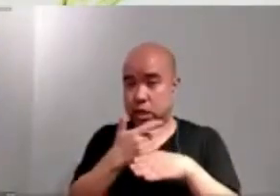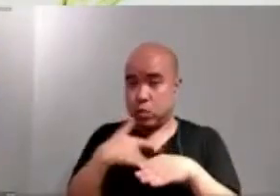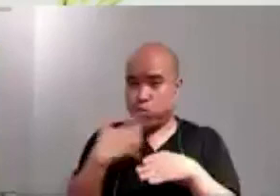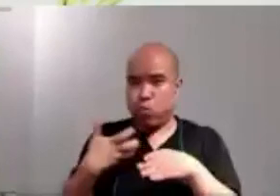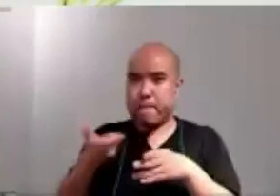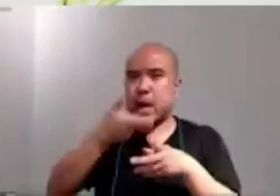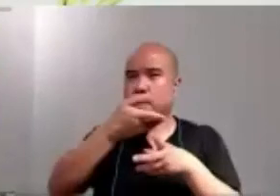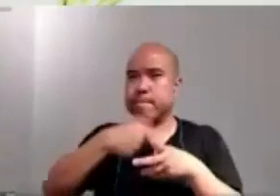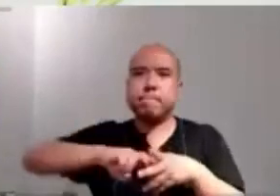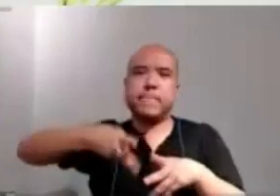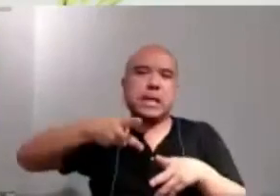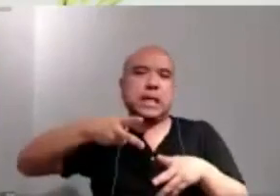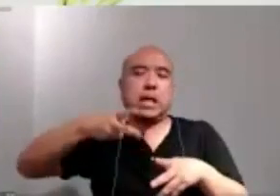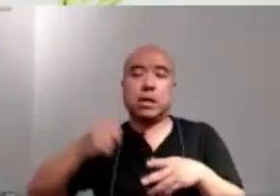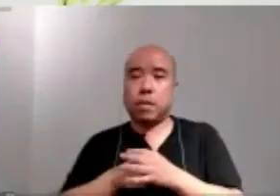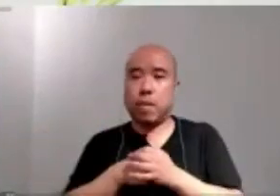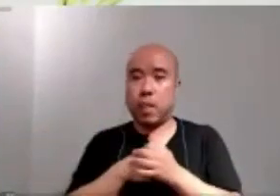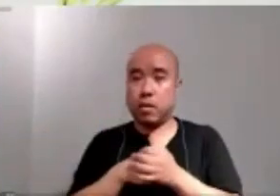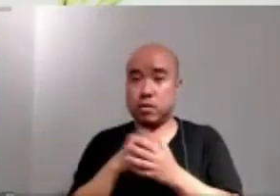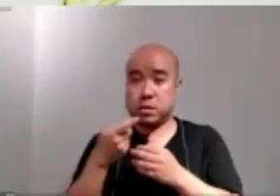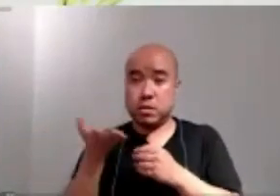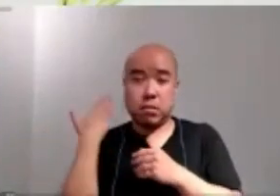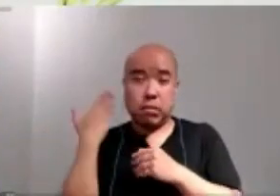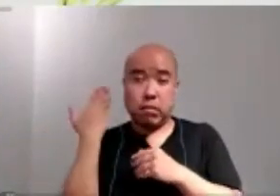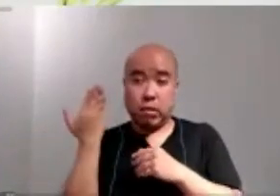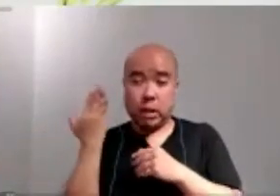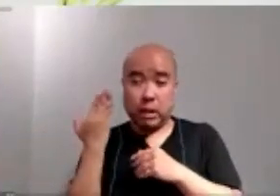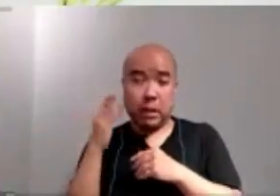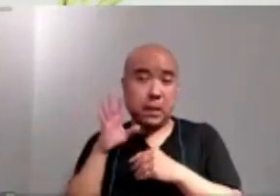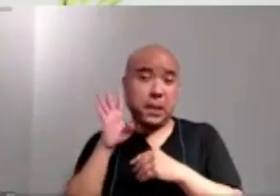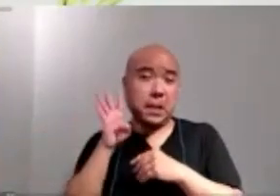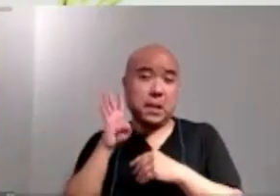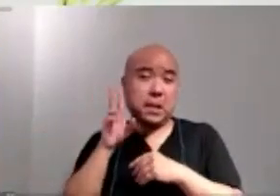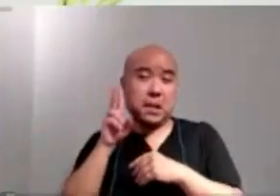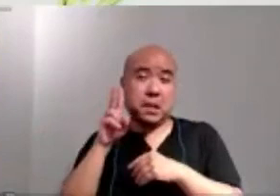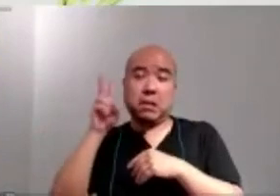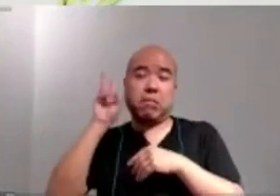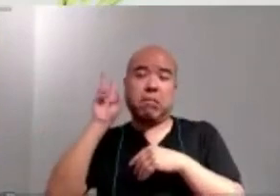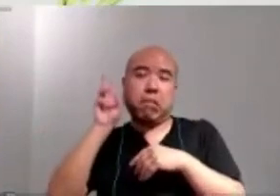嘅。可能你哋唔知道，過去嗰幾個禮拜，甚至乎呢幾日。其實